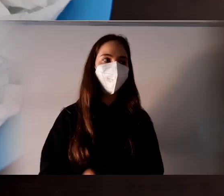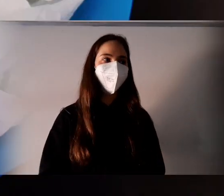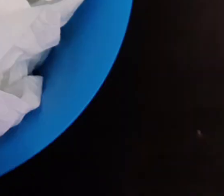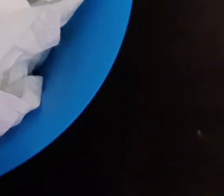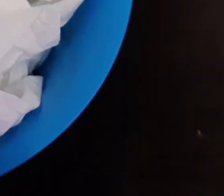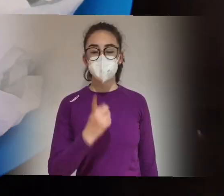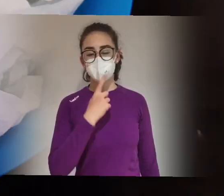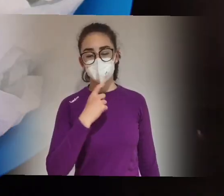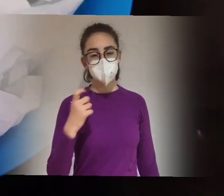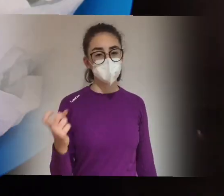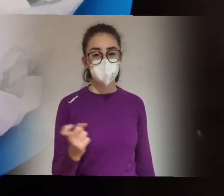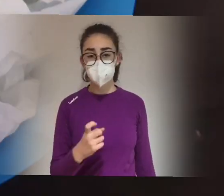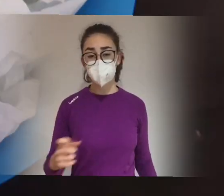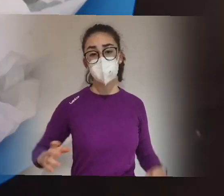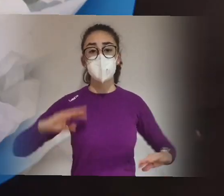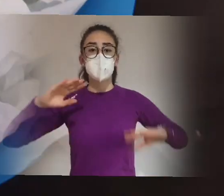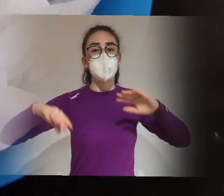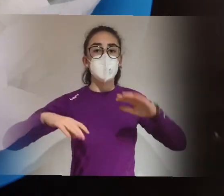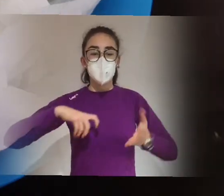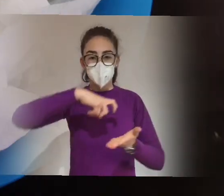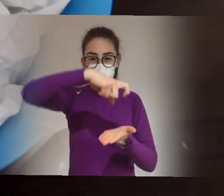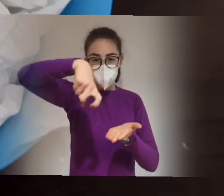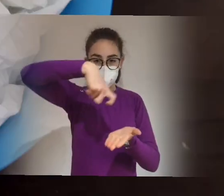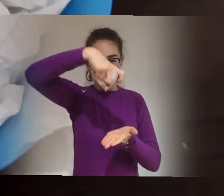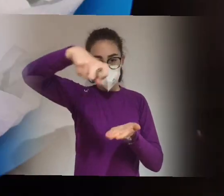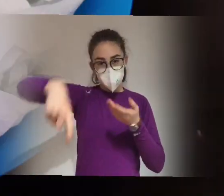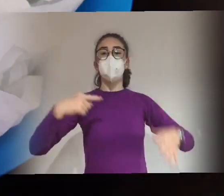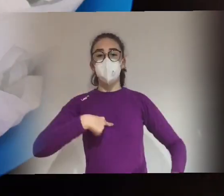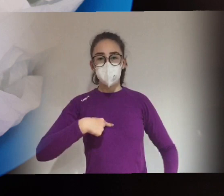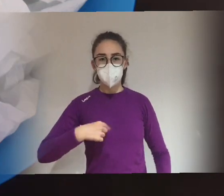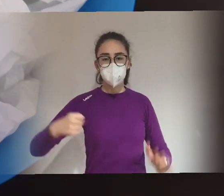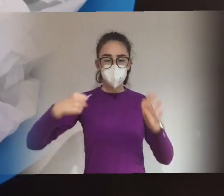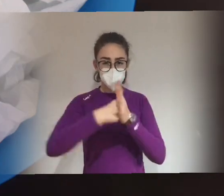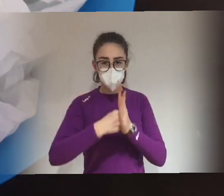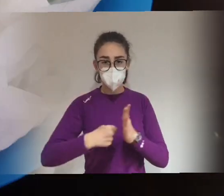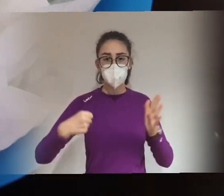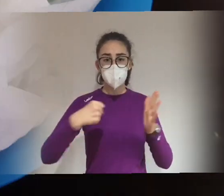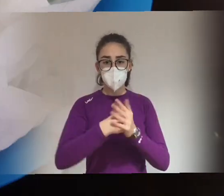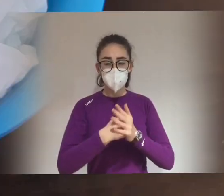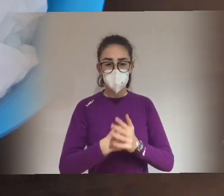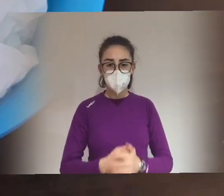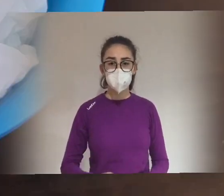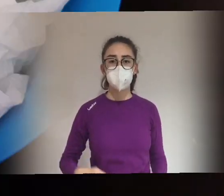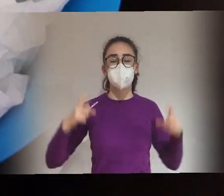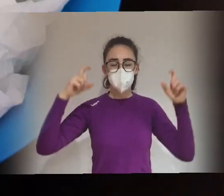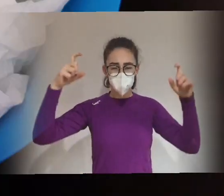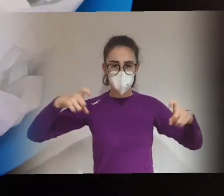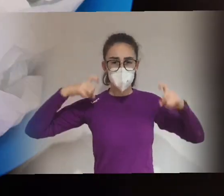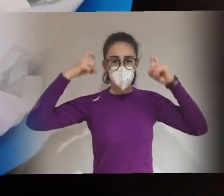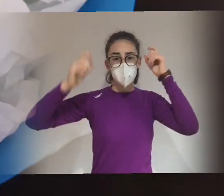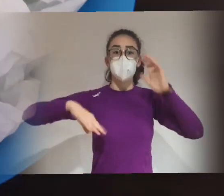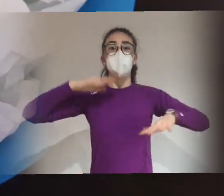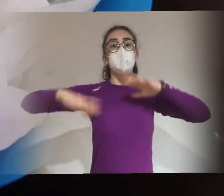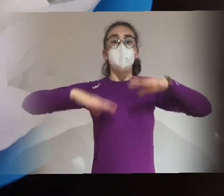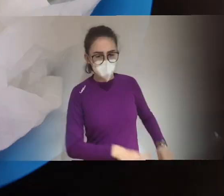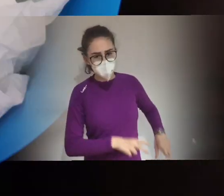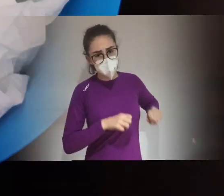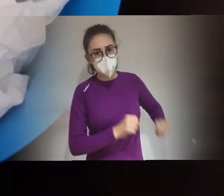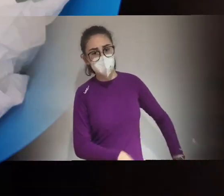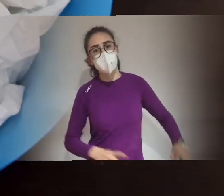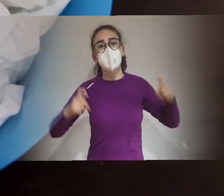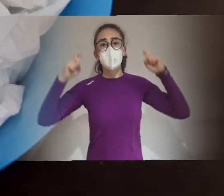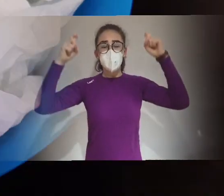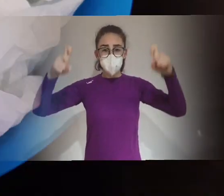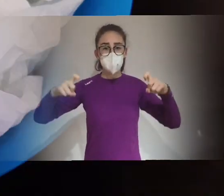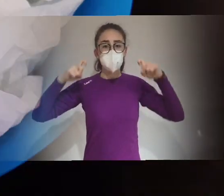dir-se: "No hi ha manera, no es pot fer res per avançar en aquesta cosa. Però encara que s'apropi la mort, prefereixo lluitar